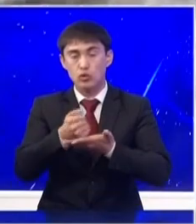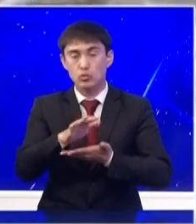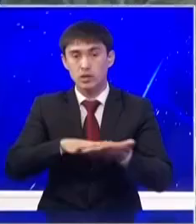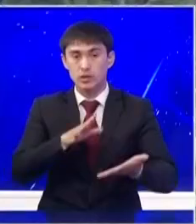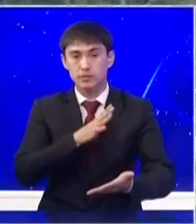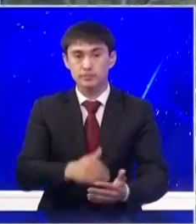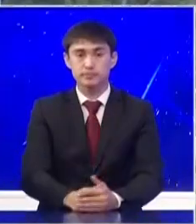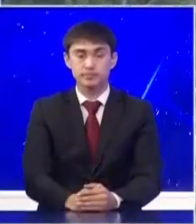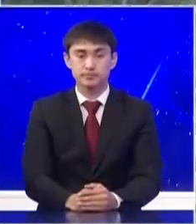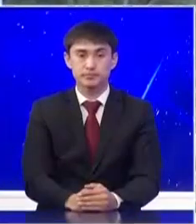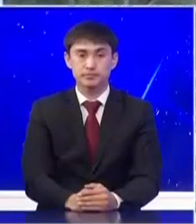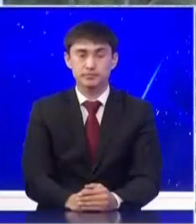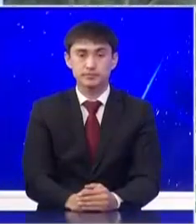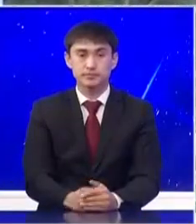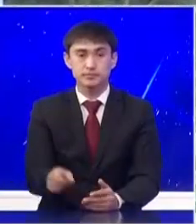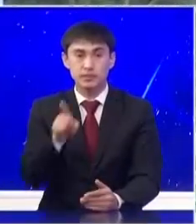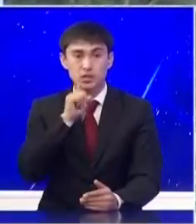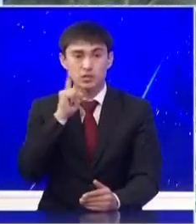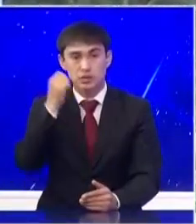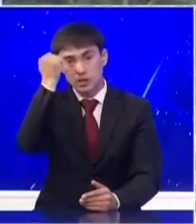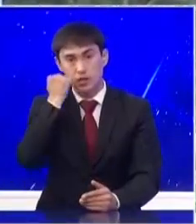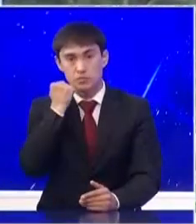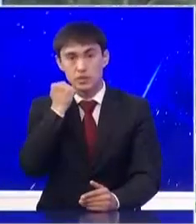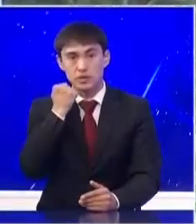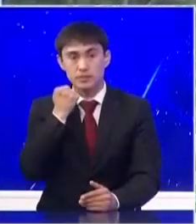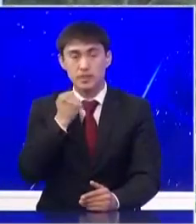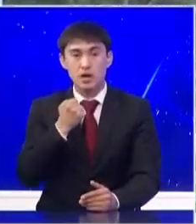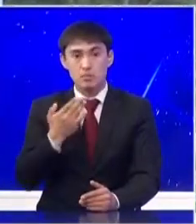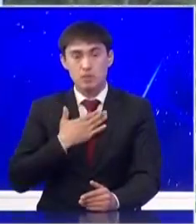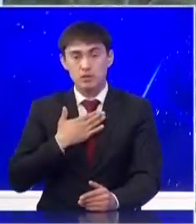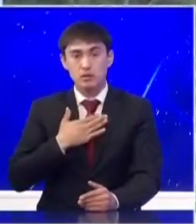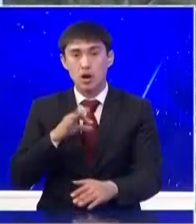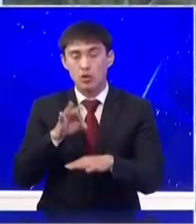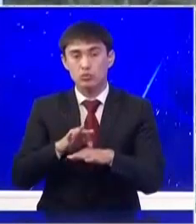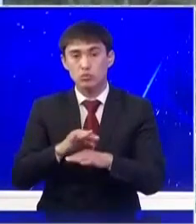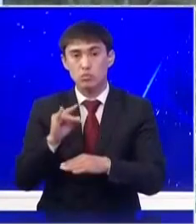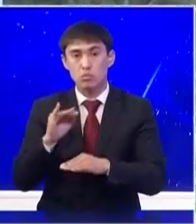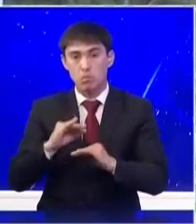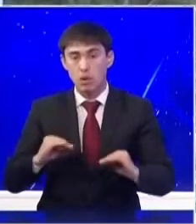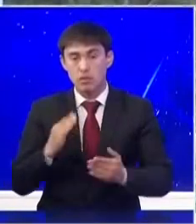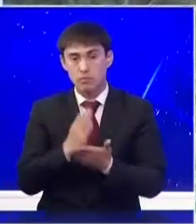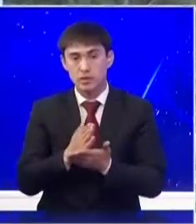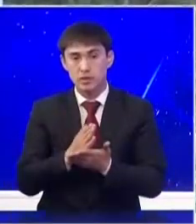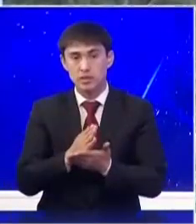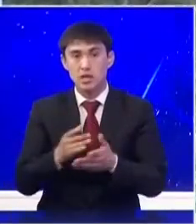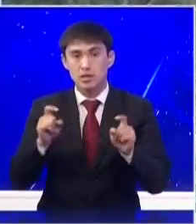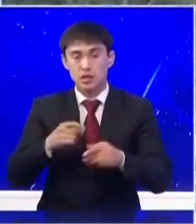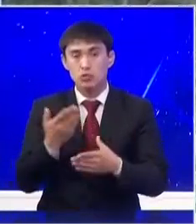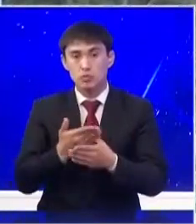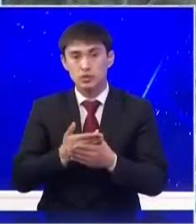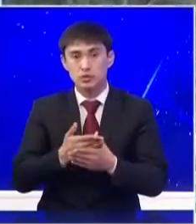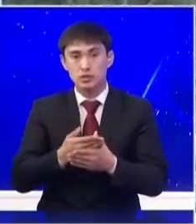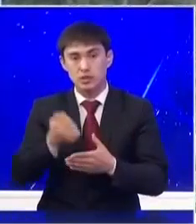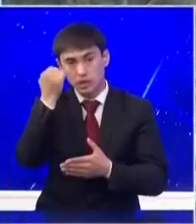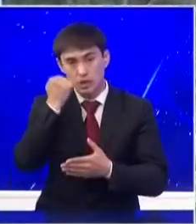отыр. Мені жастарға рахмет, ауырсаң балам бар еді, соған кішкене келіп көмектесіп жатқан жастарға рахмет. Ораза қабыл